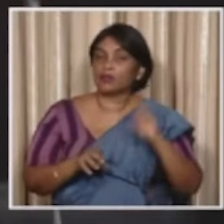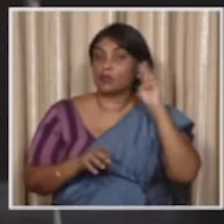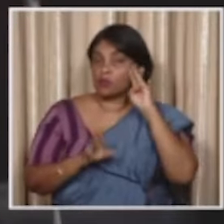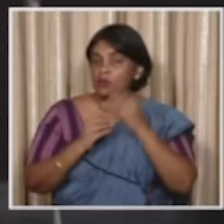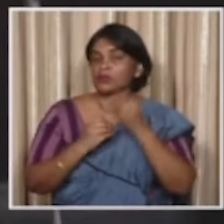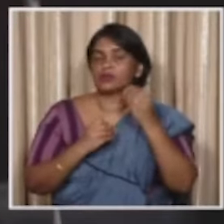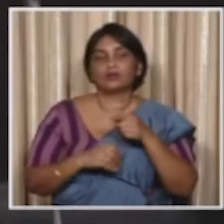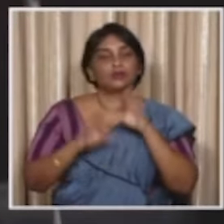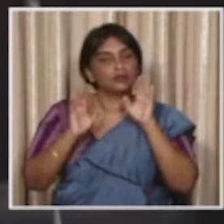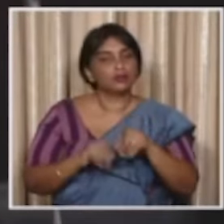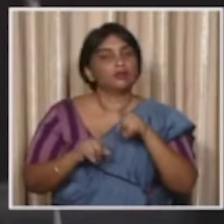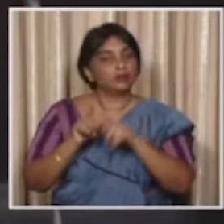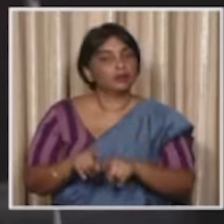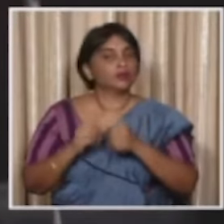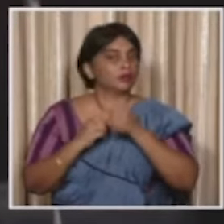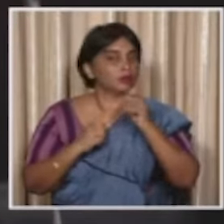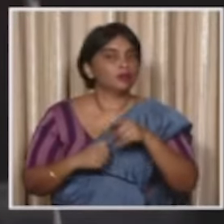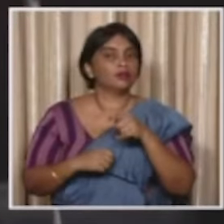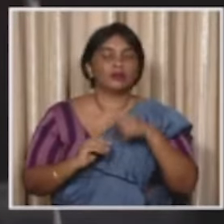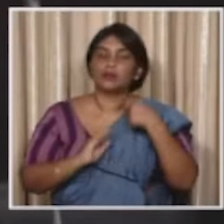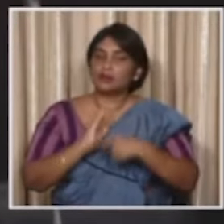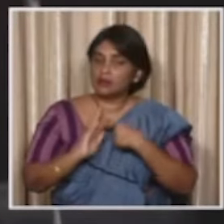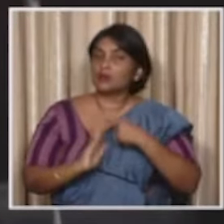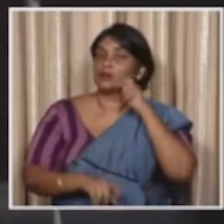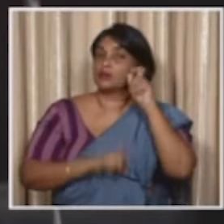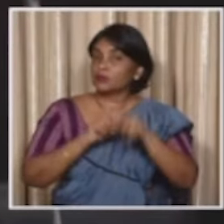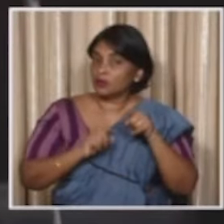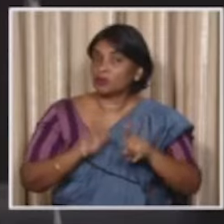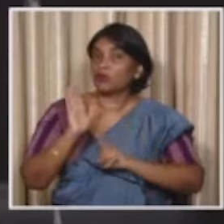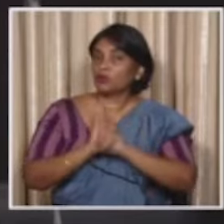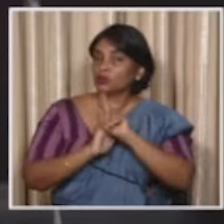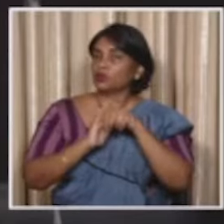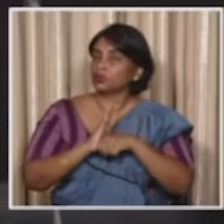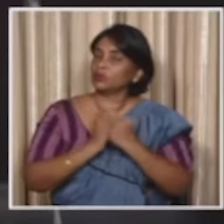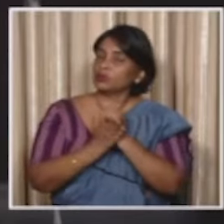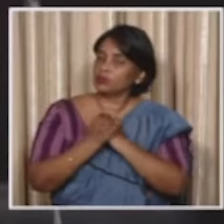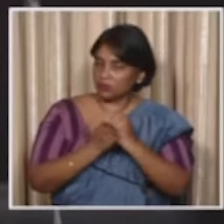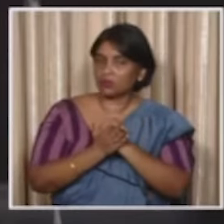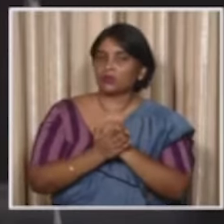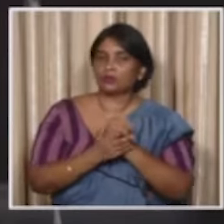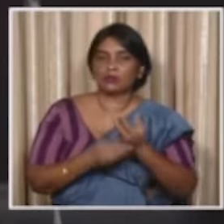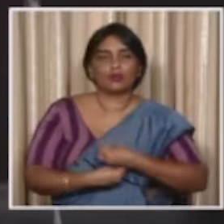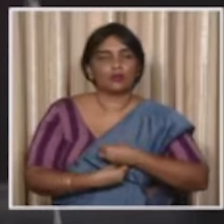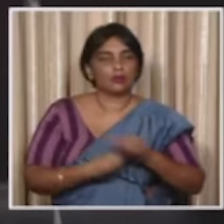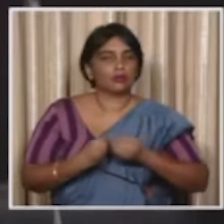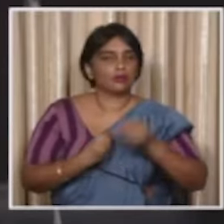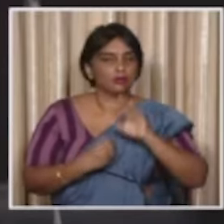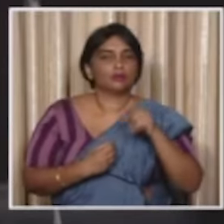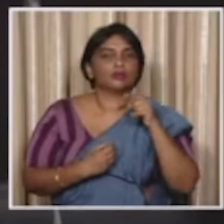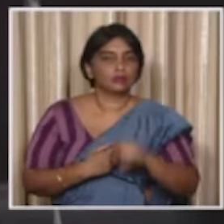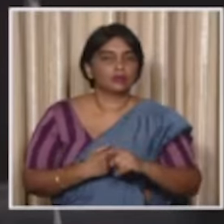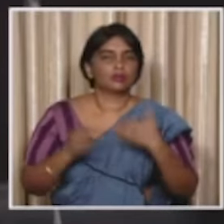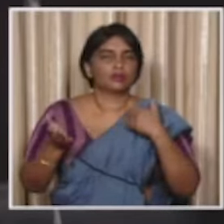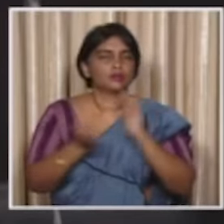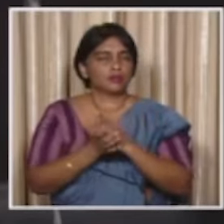වෙන්න හදනවා. නමුත් මේ වගේ වෙන්නේ රටට රටේ ජනතාවට උතුරේ දකුණේ හැමෝන්ටම විනාශය කරලා ලං වෙනවා.